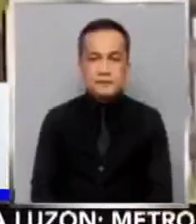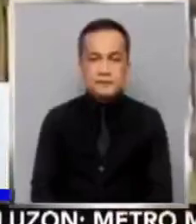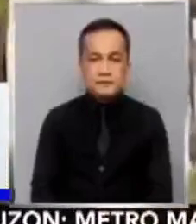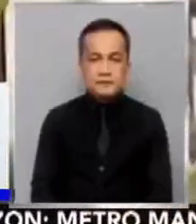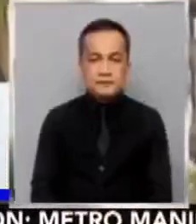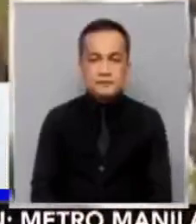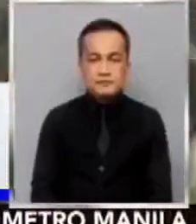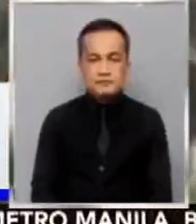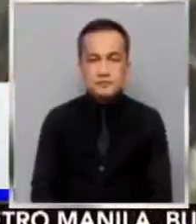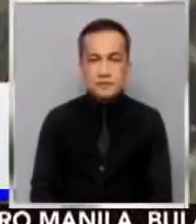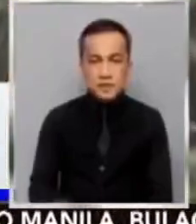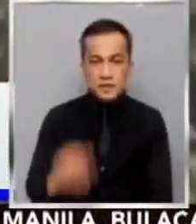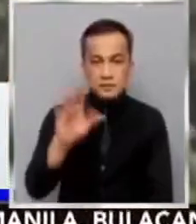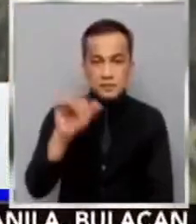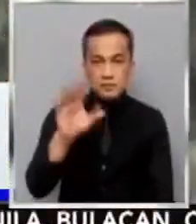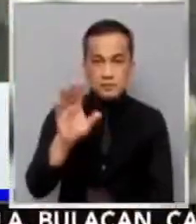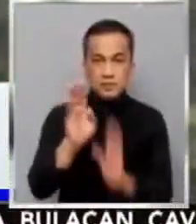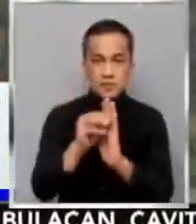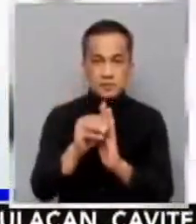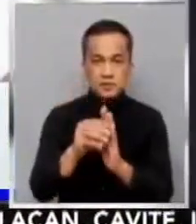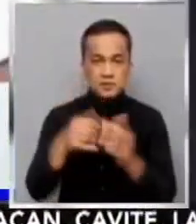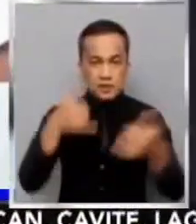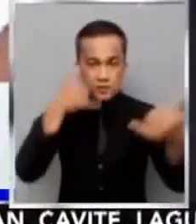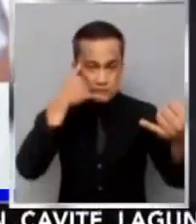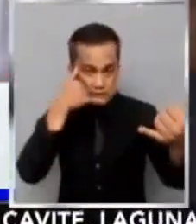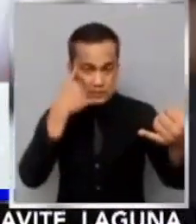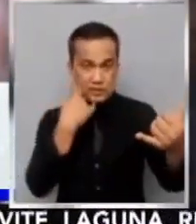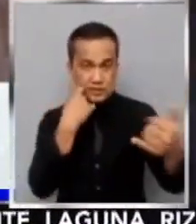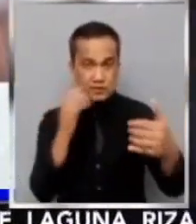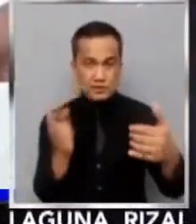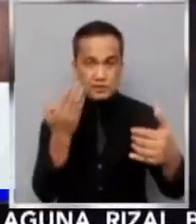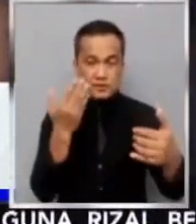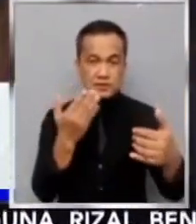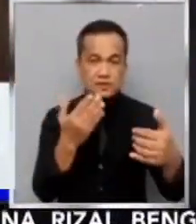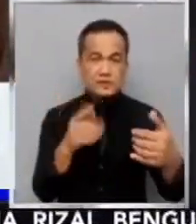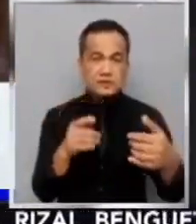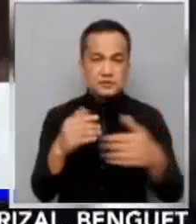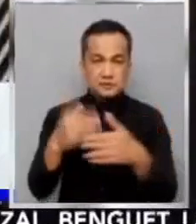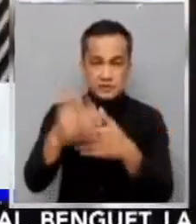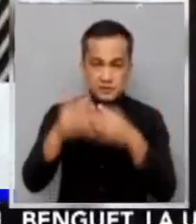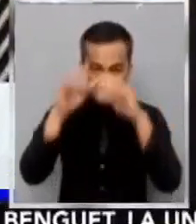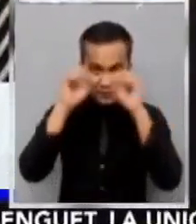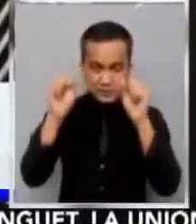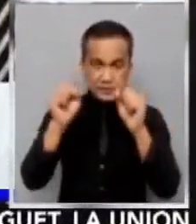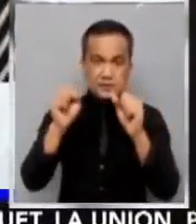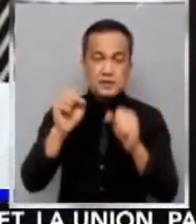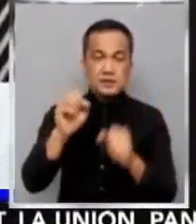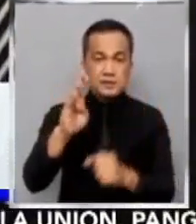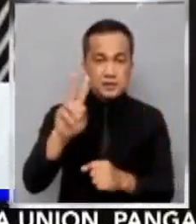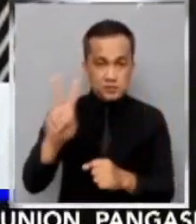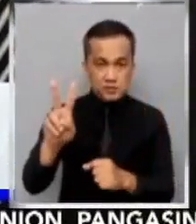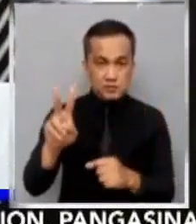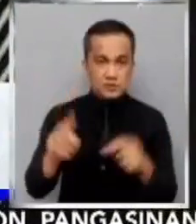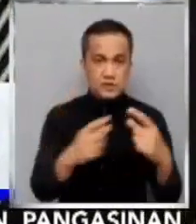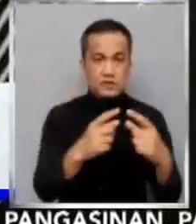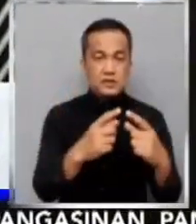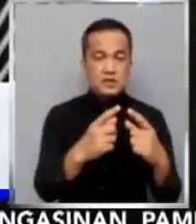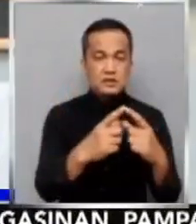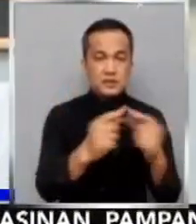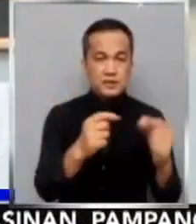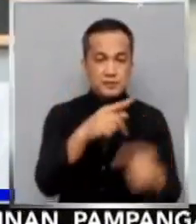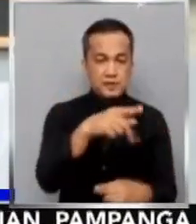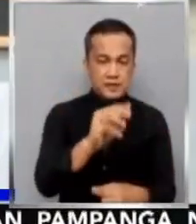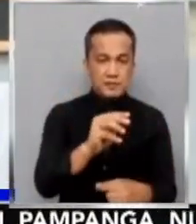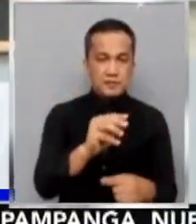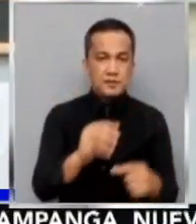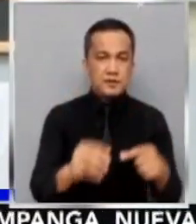15 minutong nag-usap sa telepono kaninang umaga sina Presumptive President Bongbong Marcos at Japan Prime Minister Kishida Fumio.